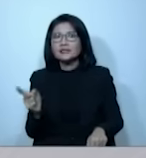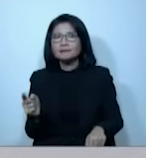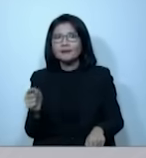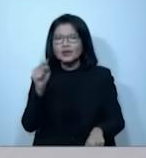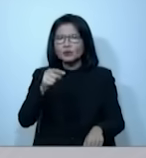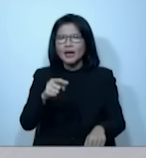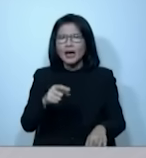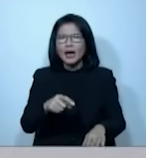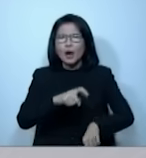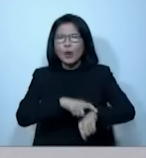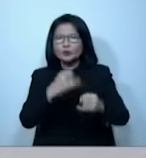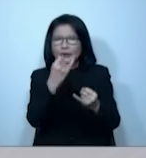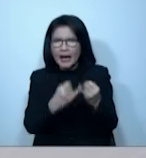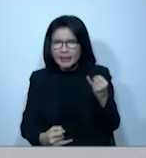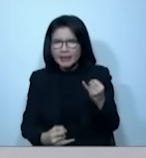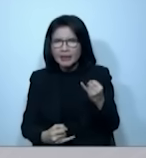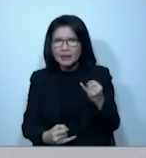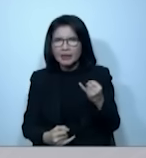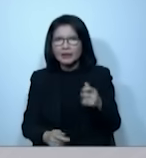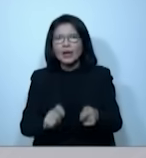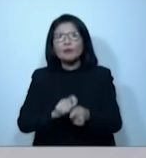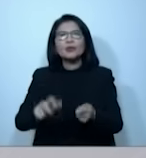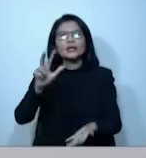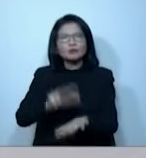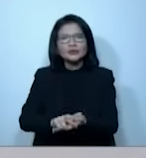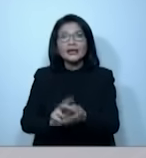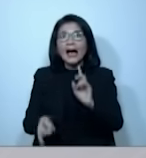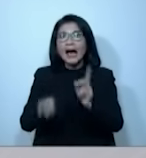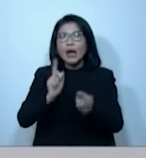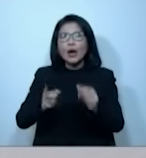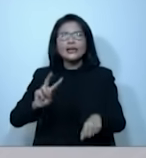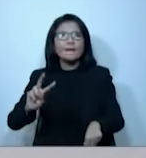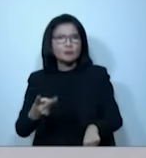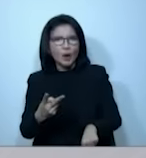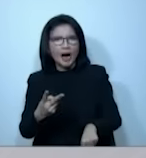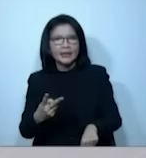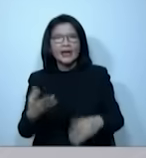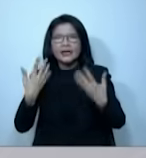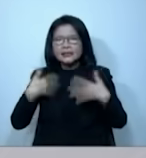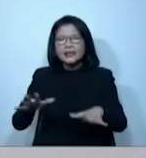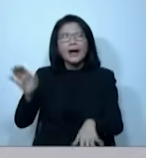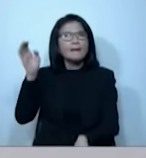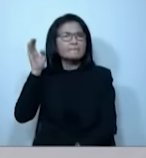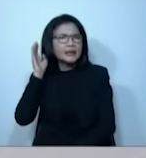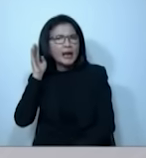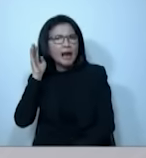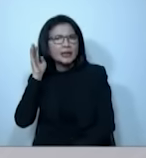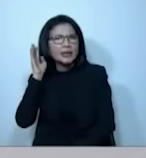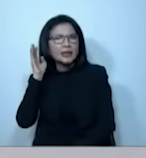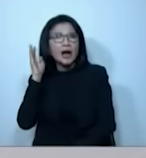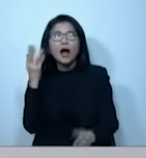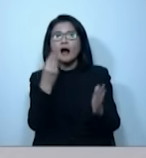waktu terakhir untuk mengambil keputusan bila ada perubahan sesudah Bapak mendengar bahwa